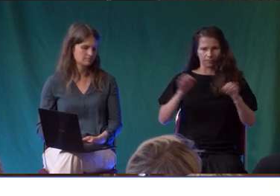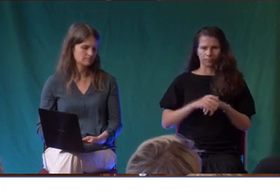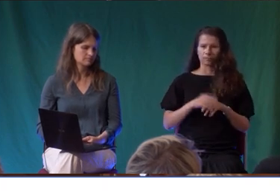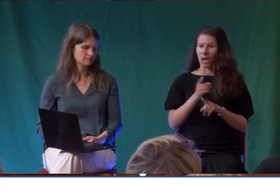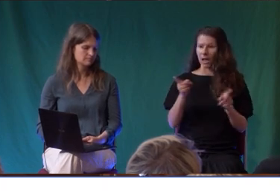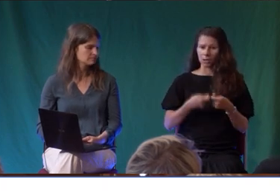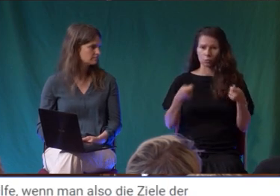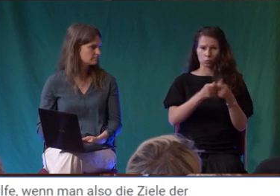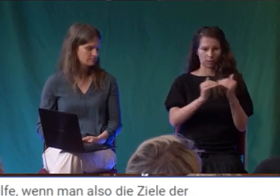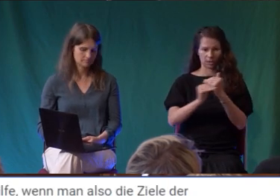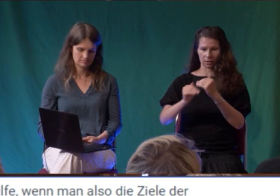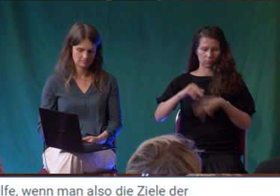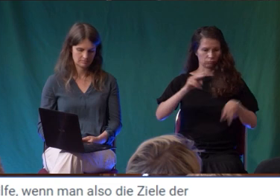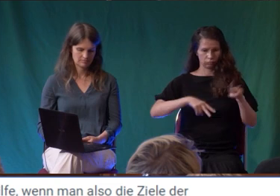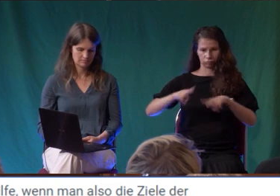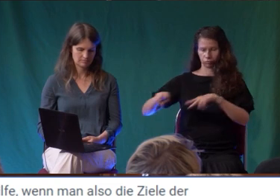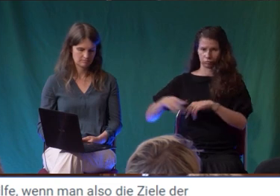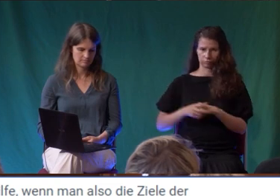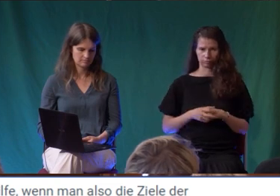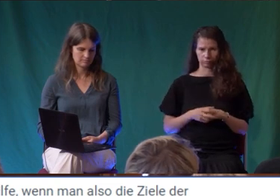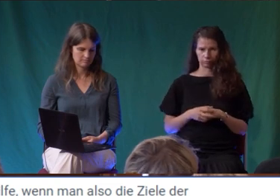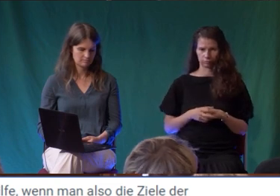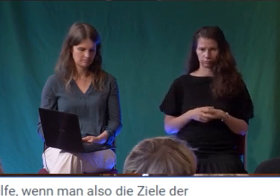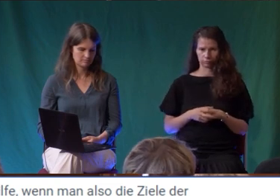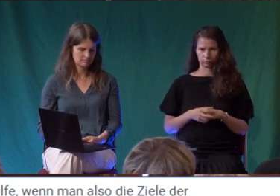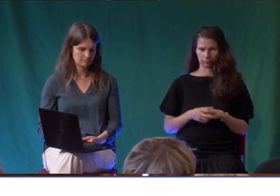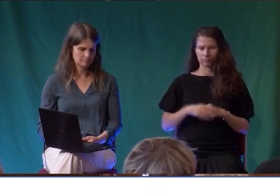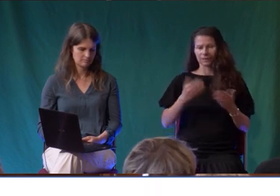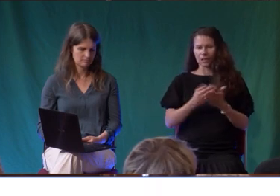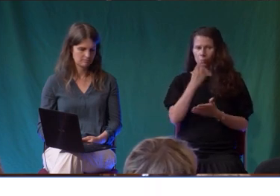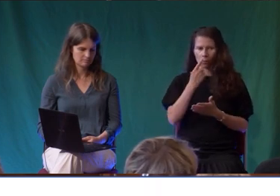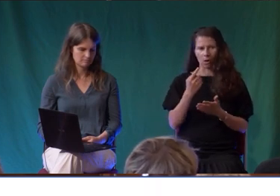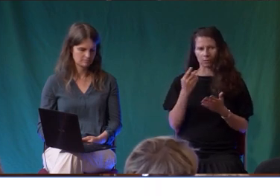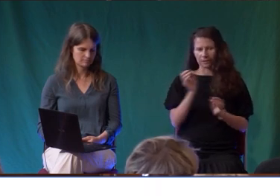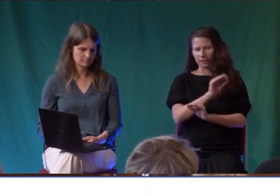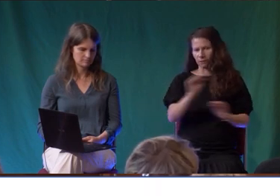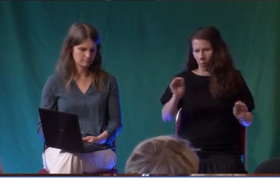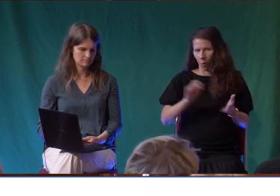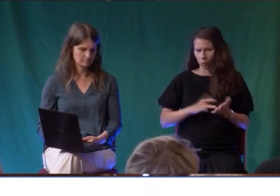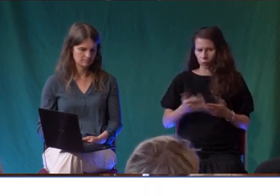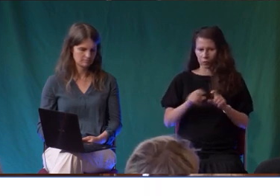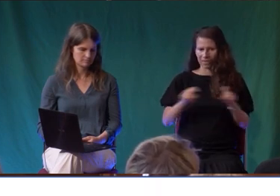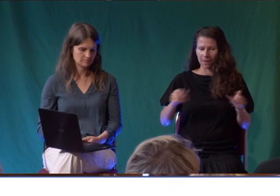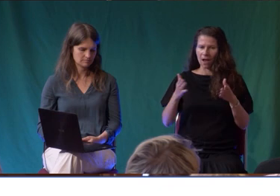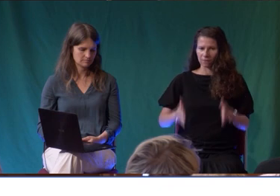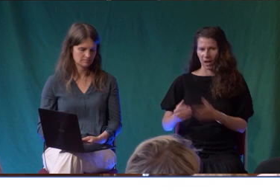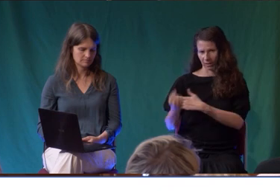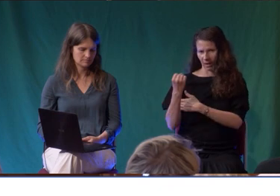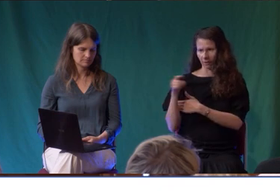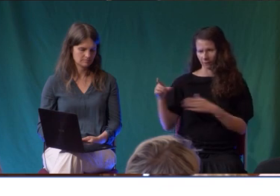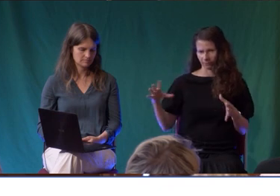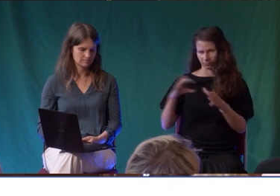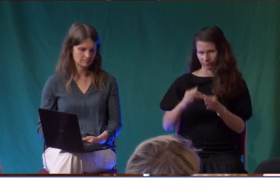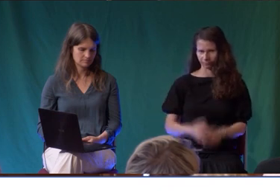unterschiedlich genau aber nur noch mal so der Vollständigkeit halber war das natürlich ein Thema ist was die Fachkräfte auch ansprechen